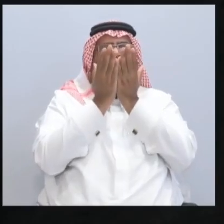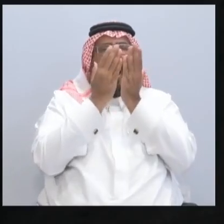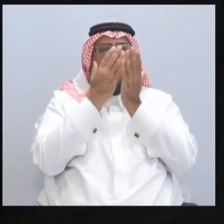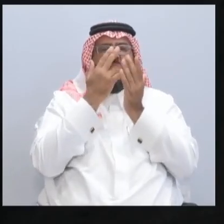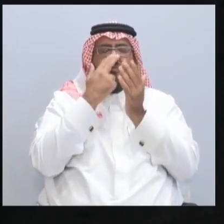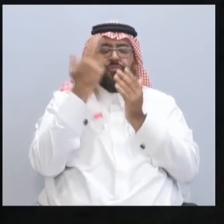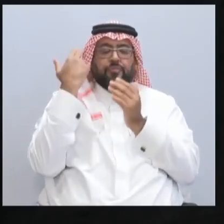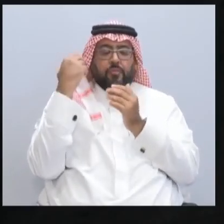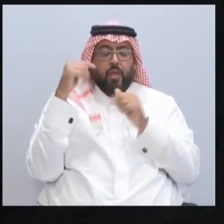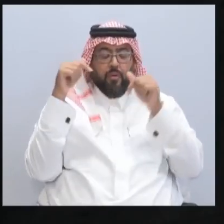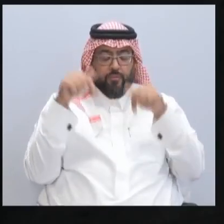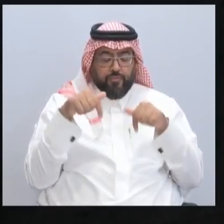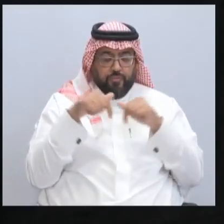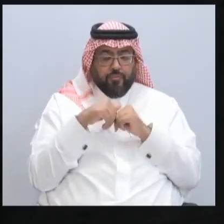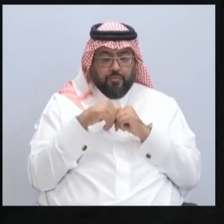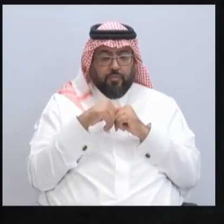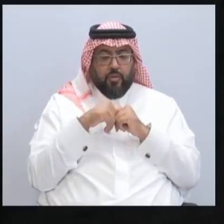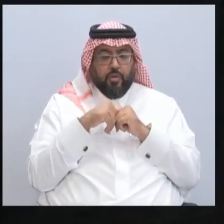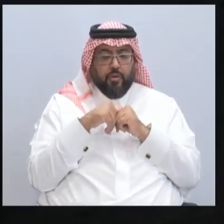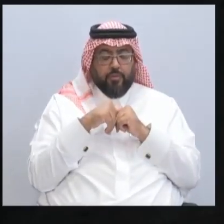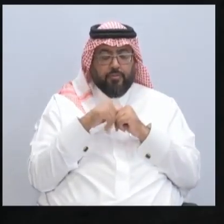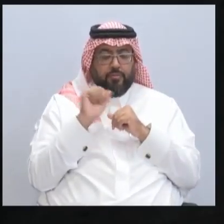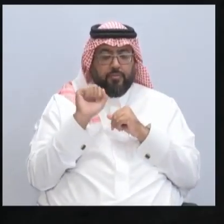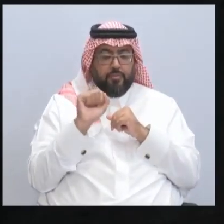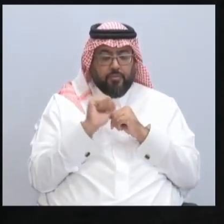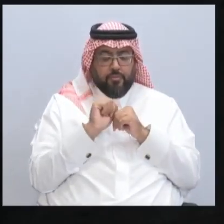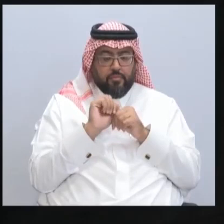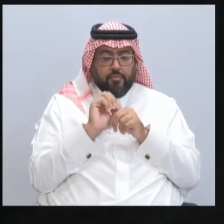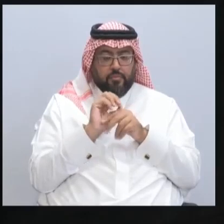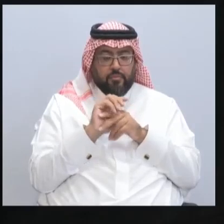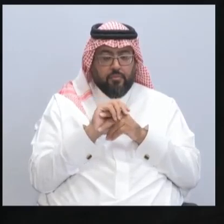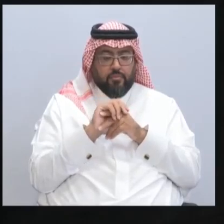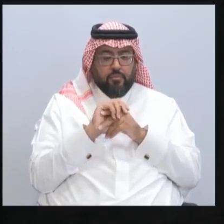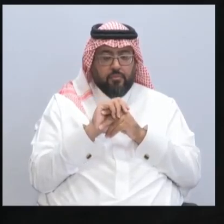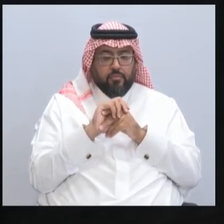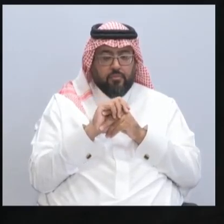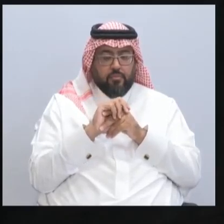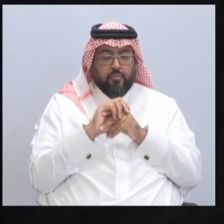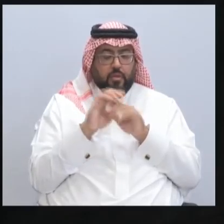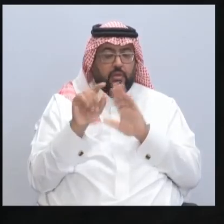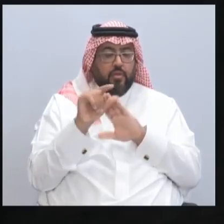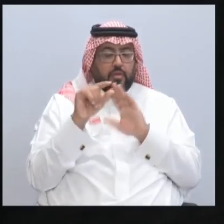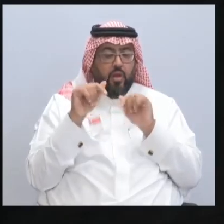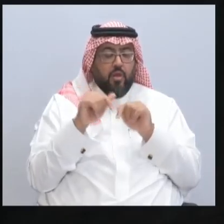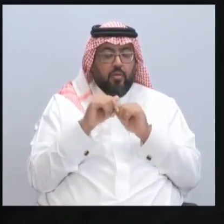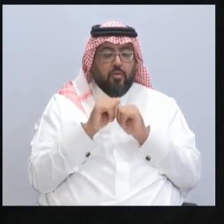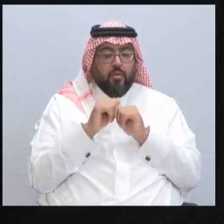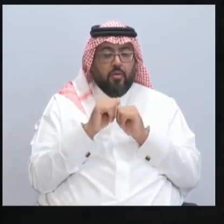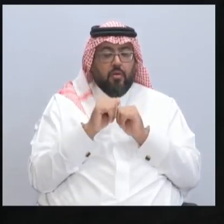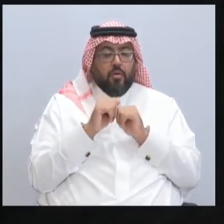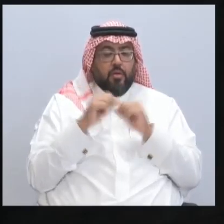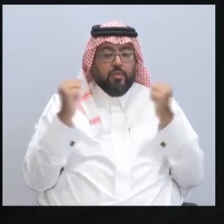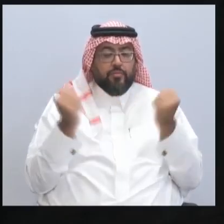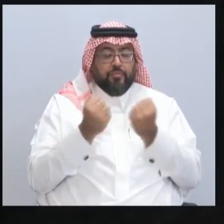قديما وحديثا هذه الخصائص المشتركه درسنا اليوم